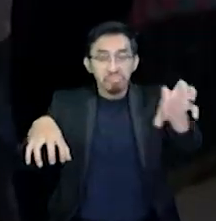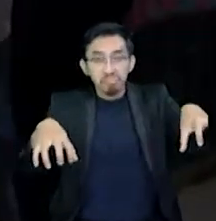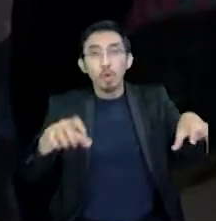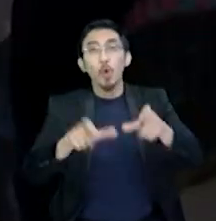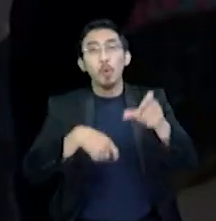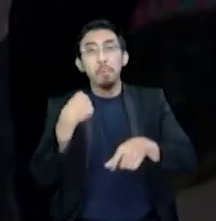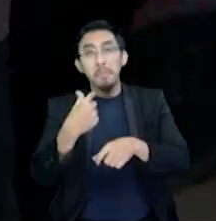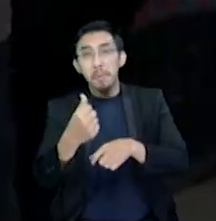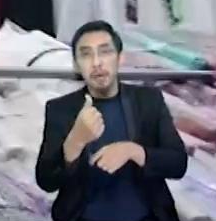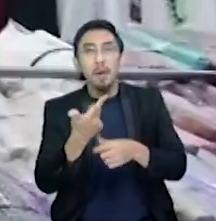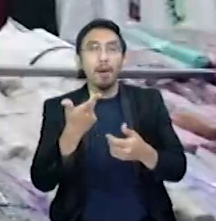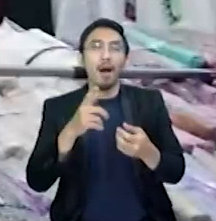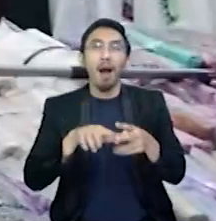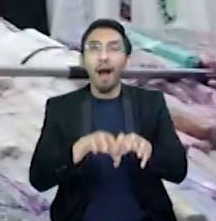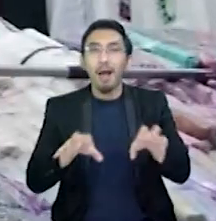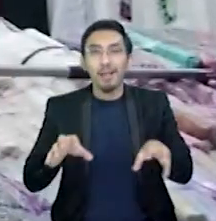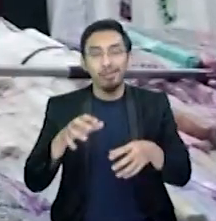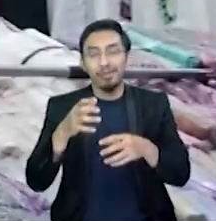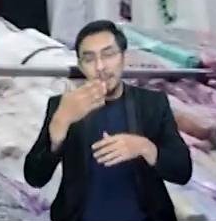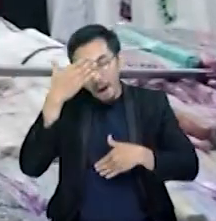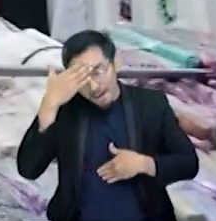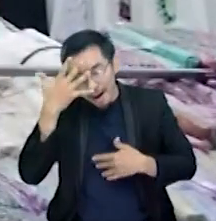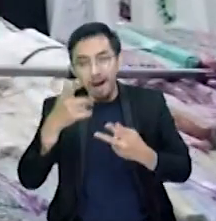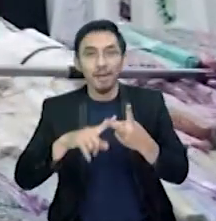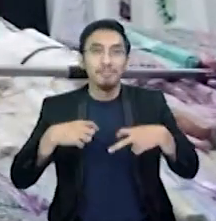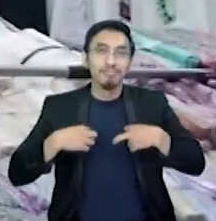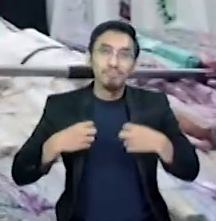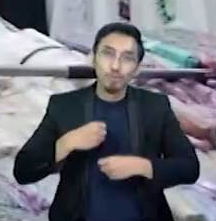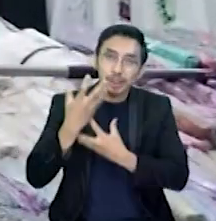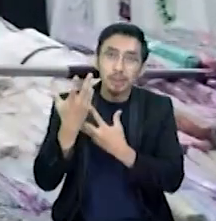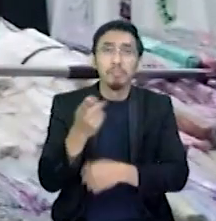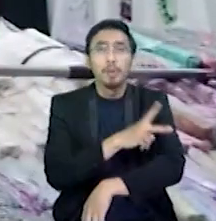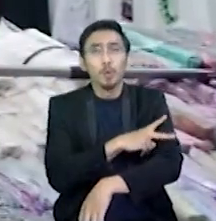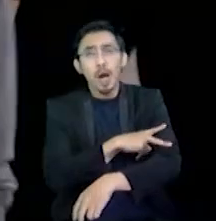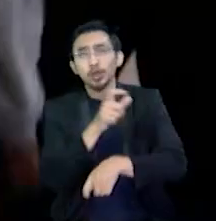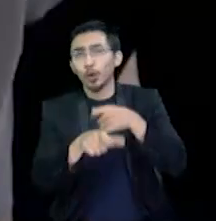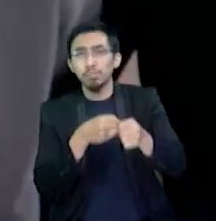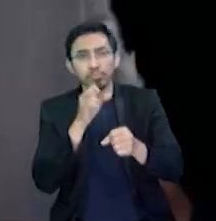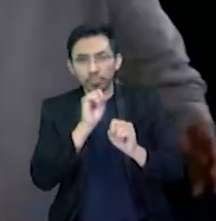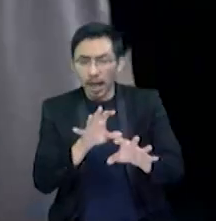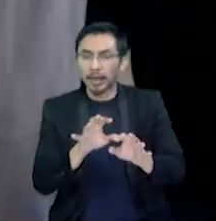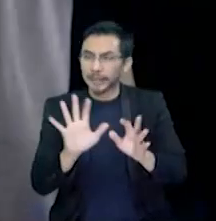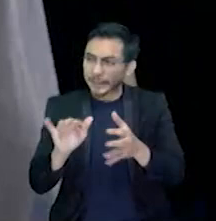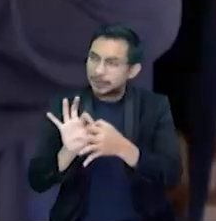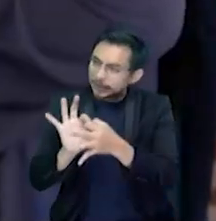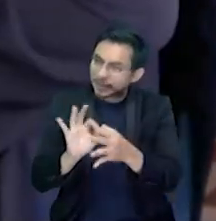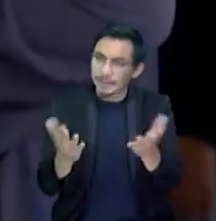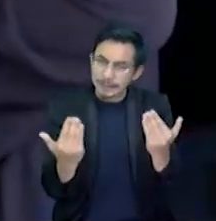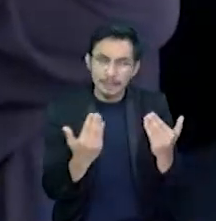muslim. Meski tidak dijaga ketat petugas, para pedagang dan pengunjung kooperatif menerapkan protokol kesehatan.